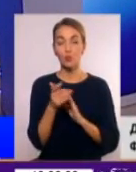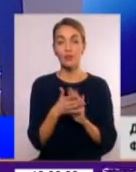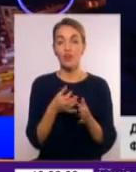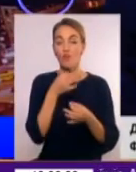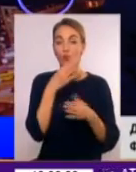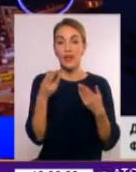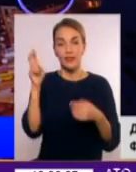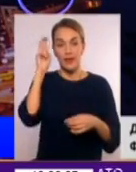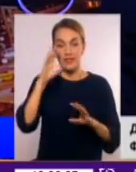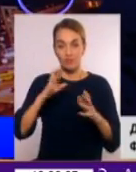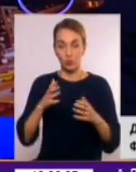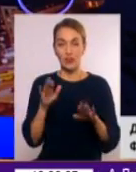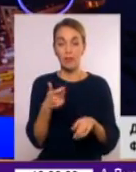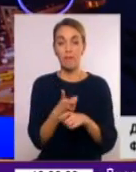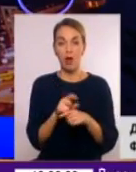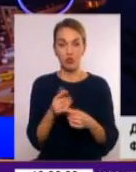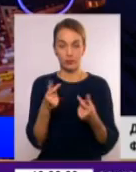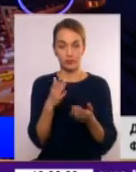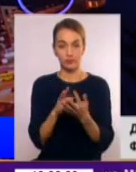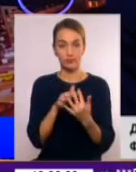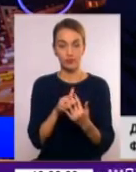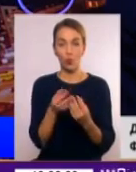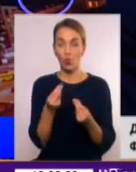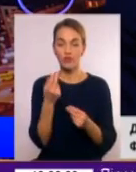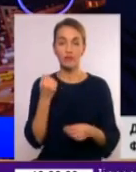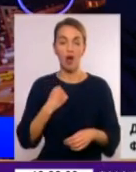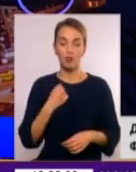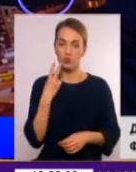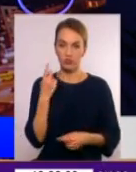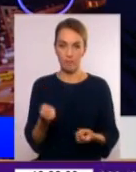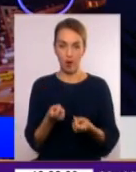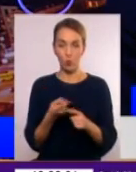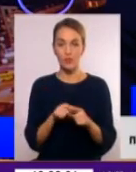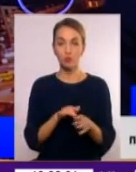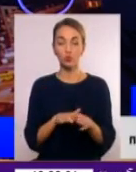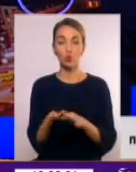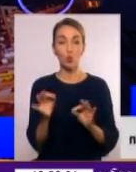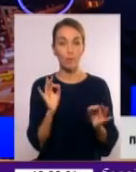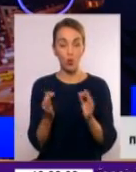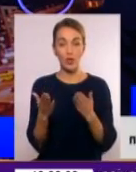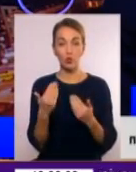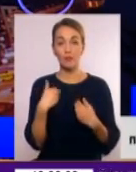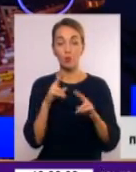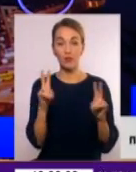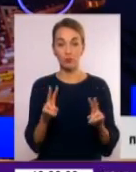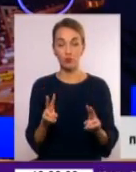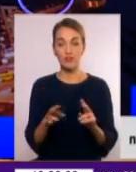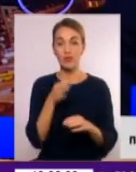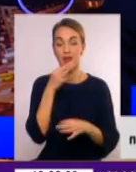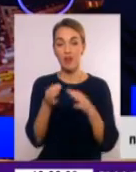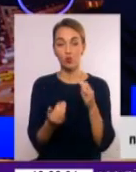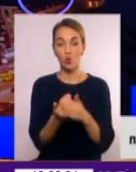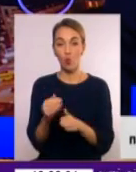паче в країні, яка веде бойові дії, коштів на армію завжди буде мало. Це абсолютно нормально. І ми, якщо навіть подивимося на заяви